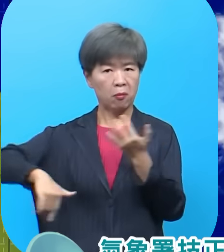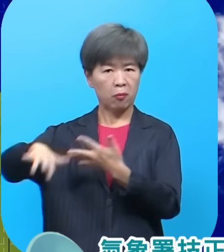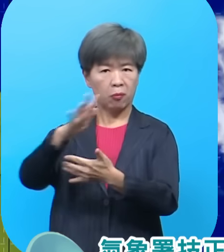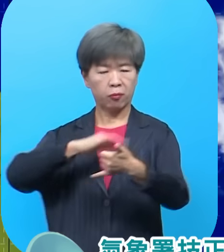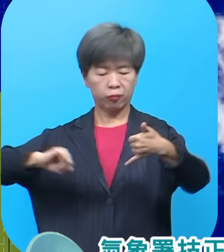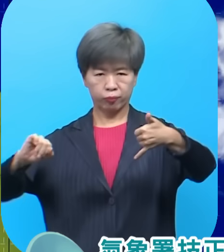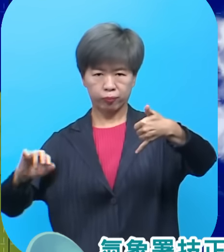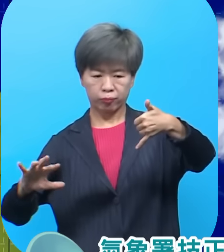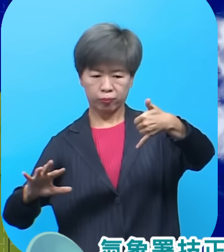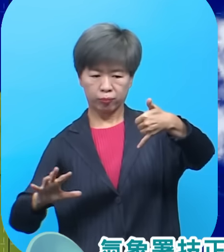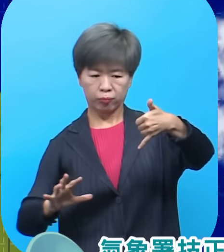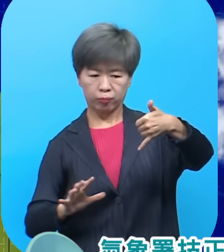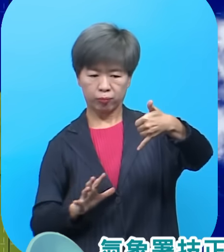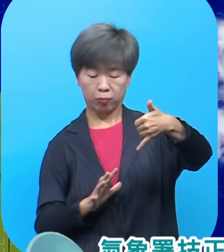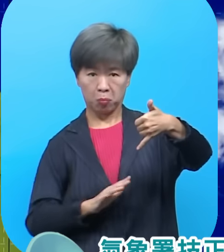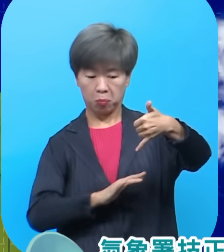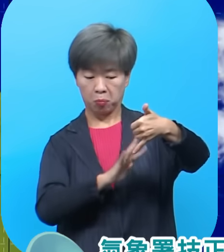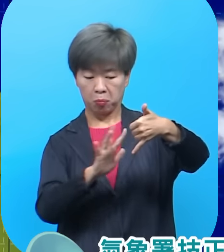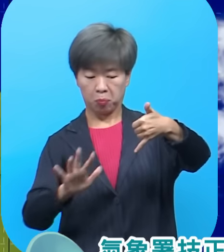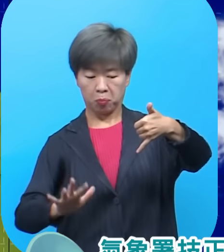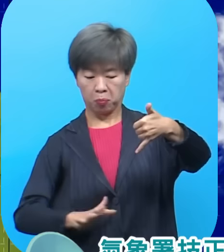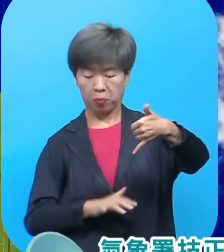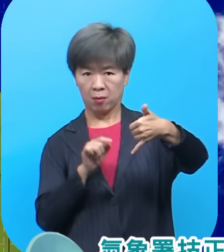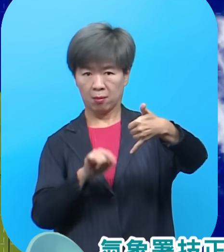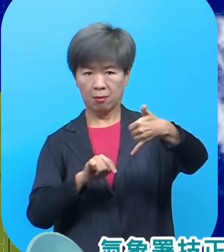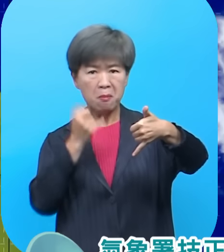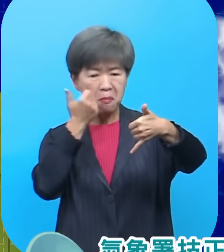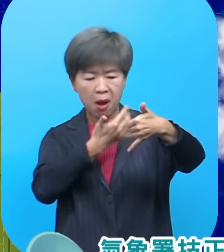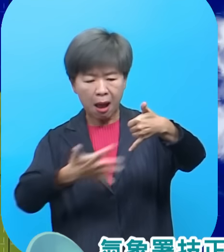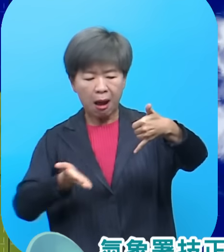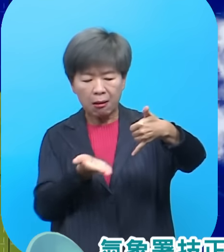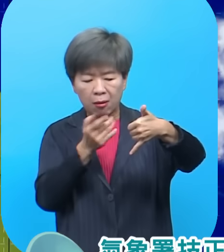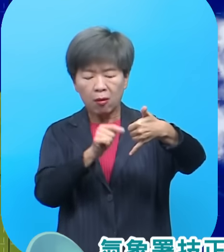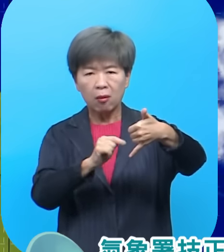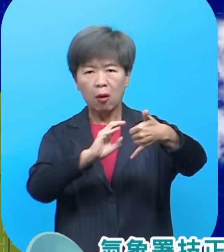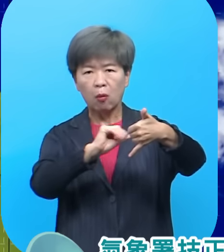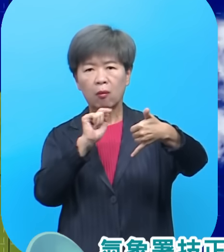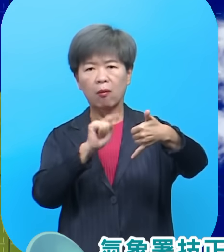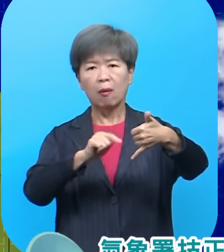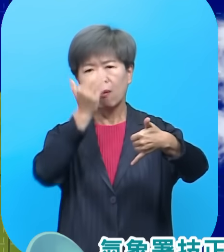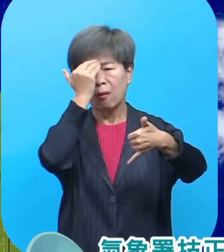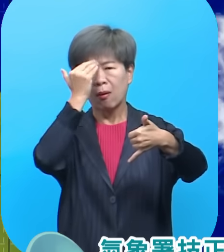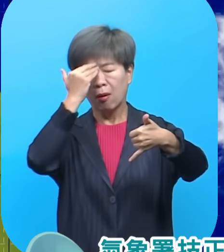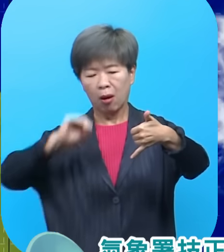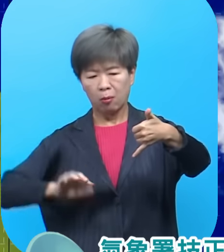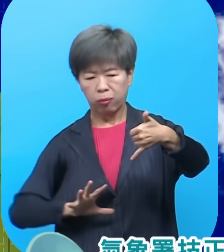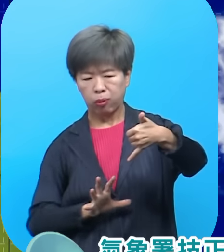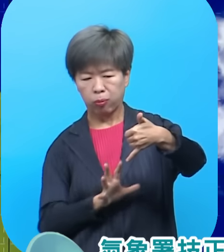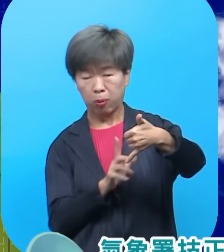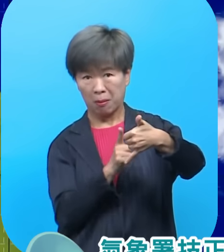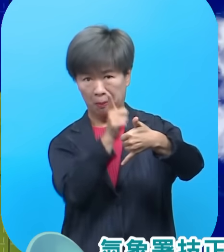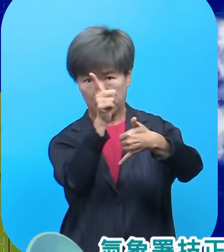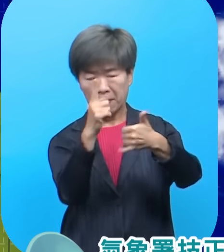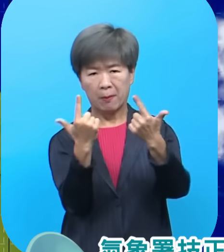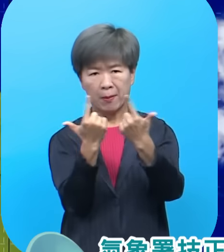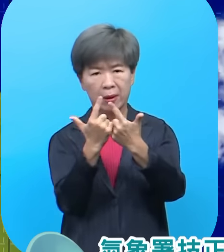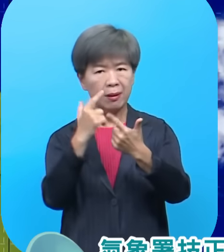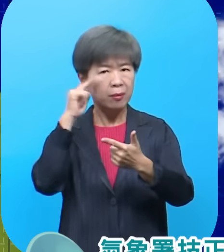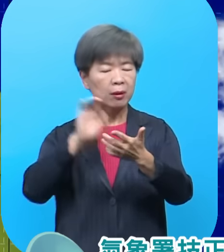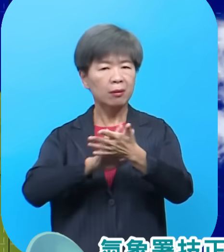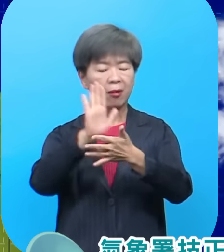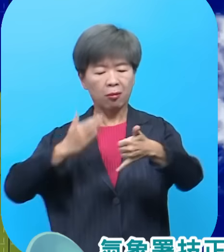影响我们南端的海域以及南端的陆地。预估今天逐渐向北移动，之后向东北，明天会在南部登陆，